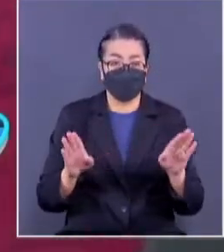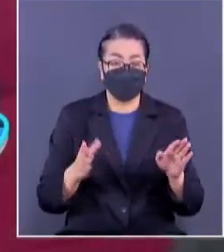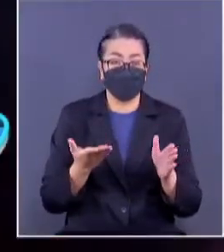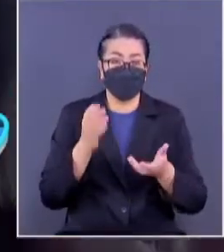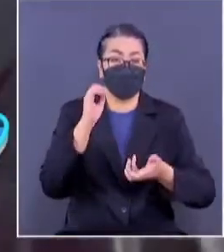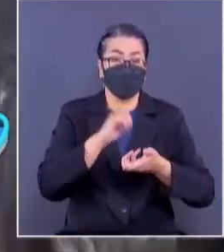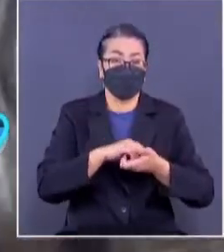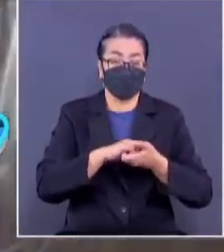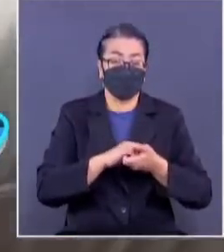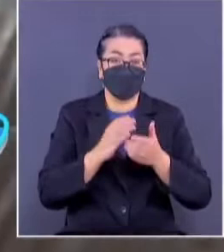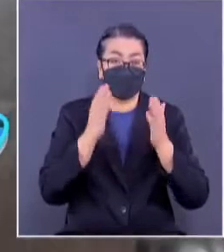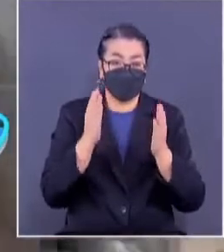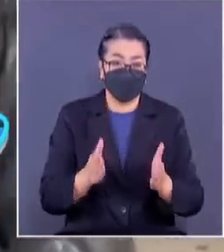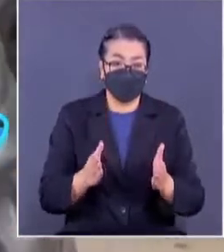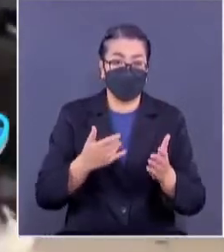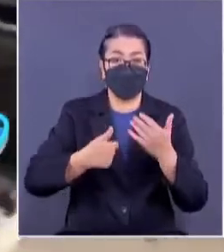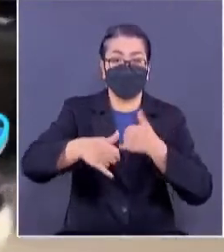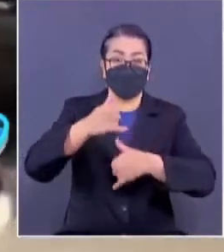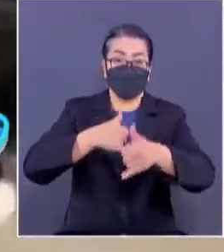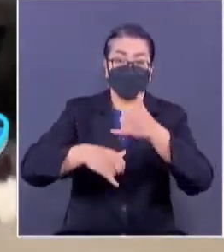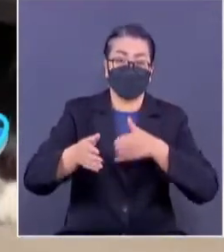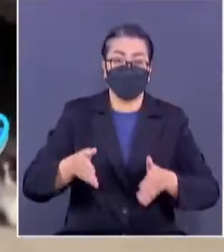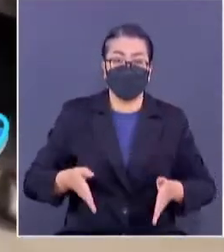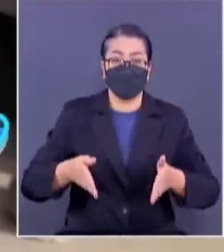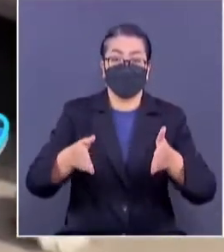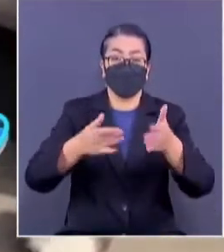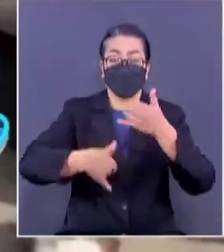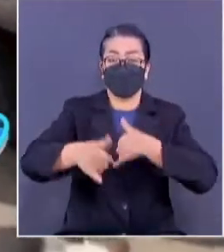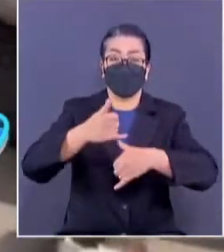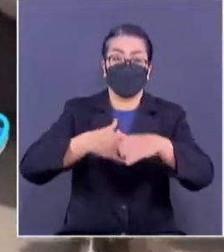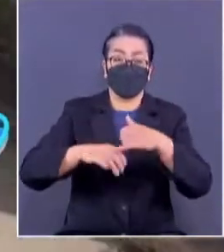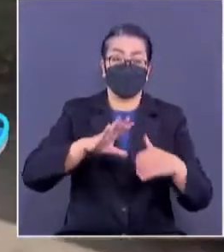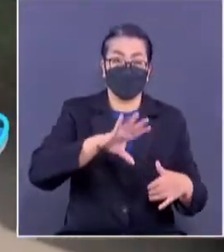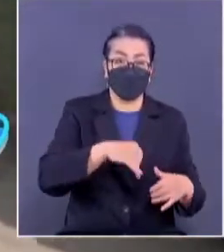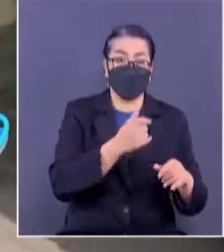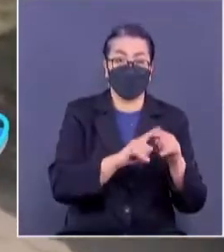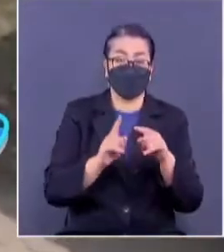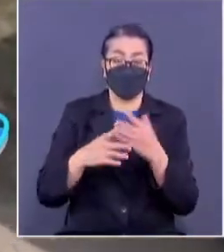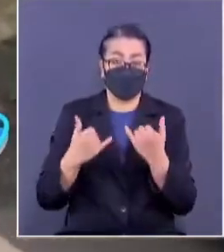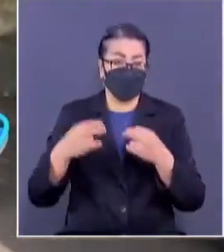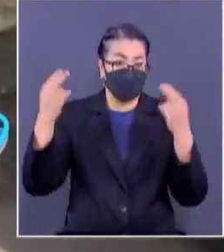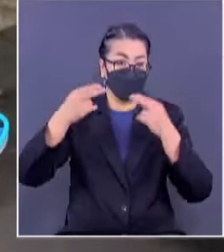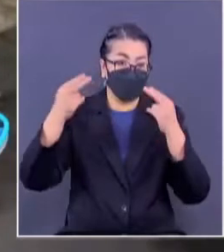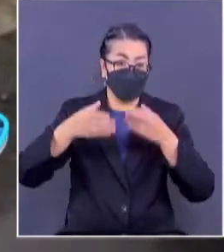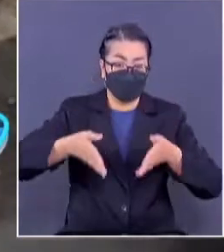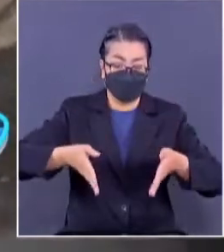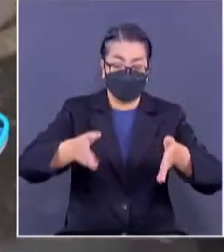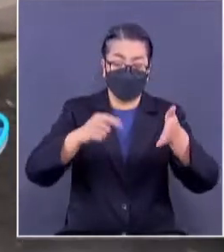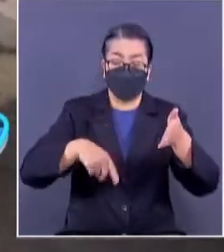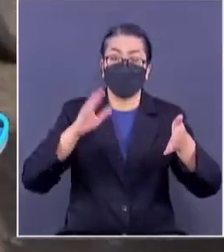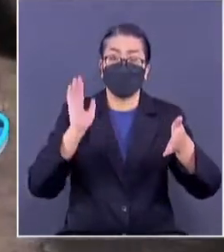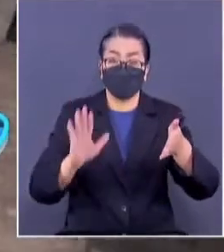hematinคอวีดอนร่วมกันเพื่อเป็นเส้นทางให้แก่ชาวยูเครนอพยพจากเมืองต่างๆที่ถูกรัสเซียปิดล้อม